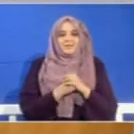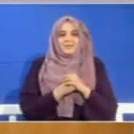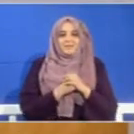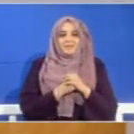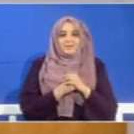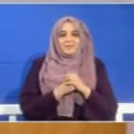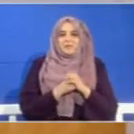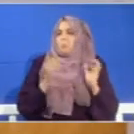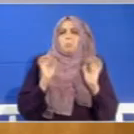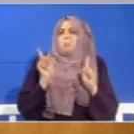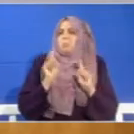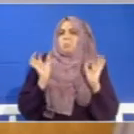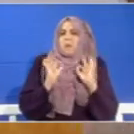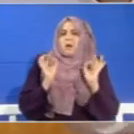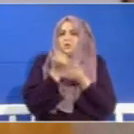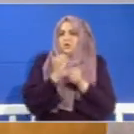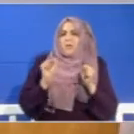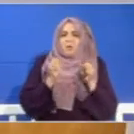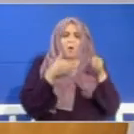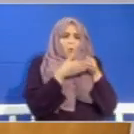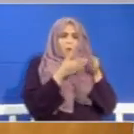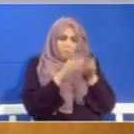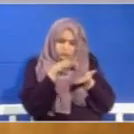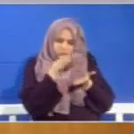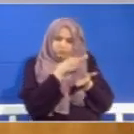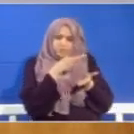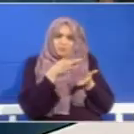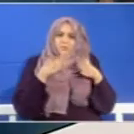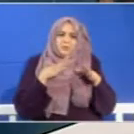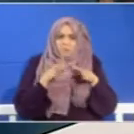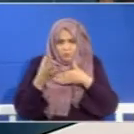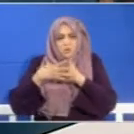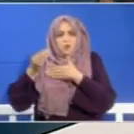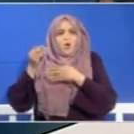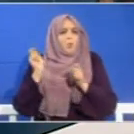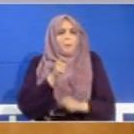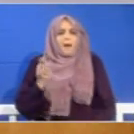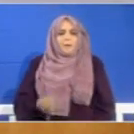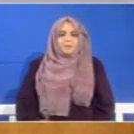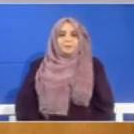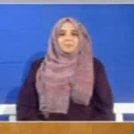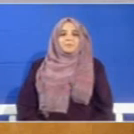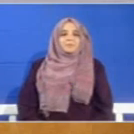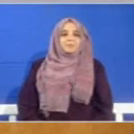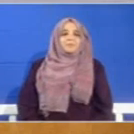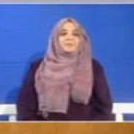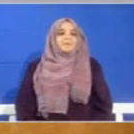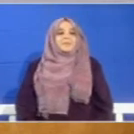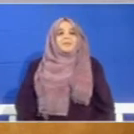لا يجد حرجا، ينزوي إلى زاوية فيخيط ثوبه ويخرج في شكل لا بأس.